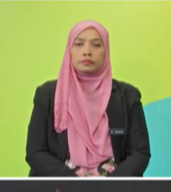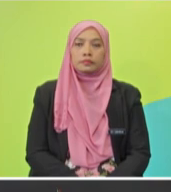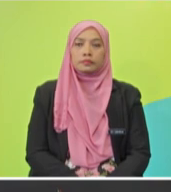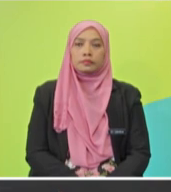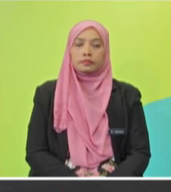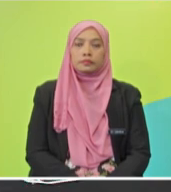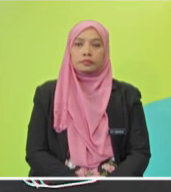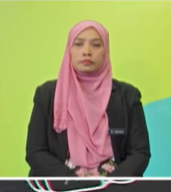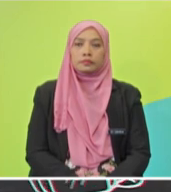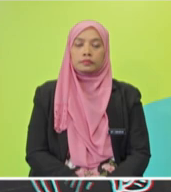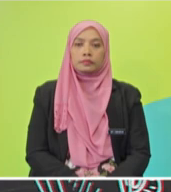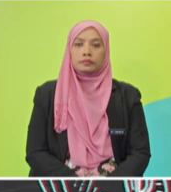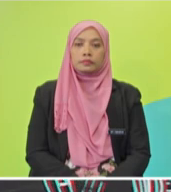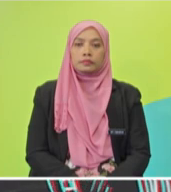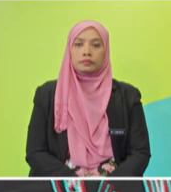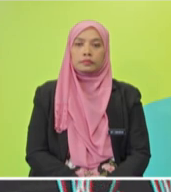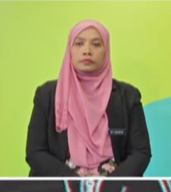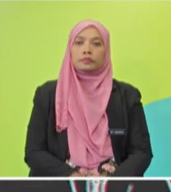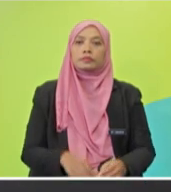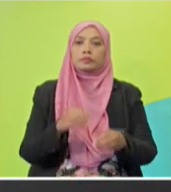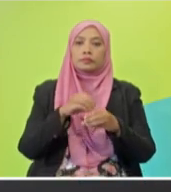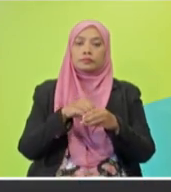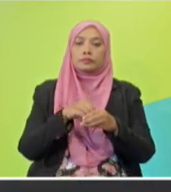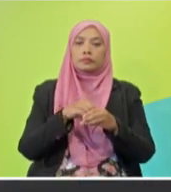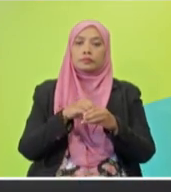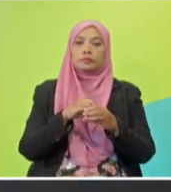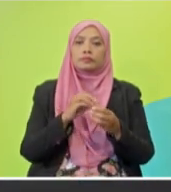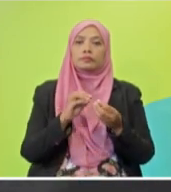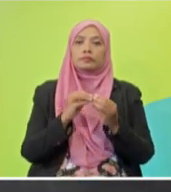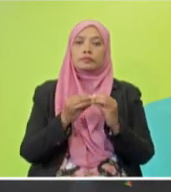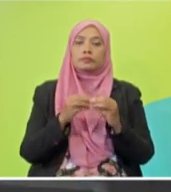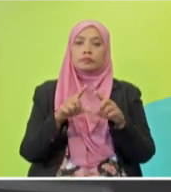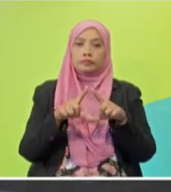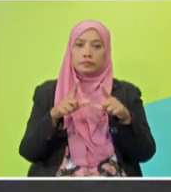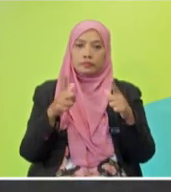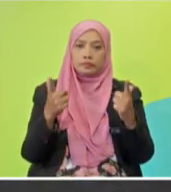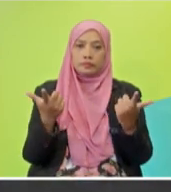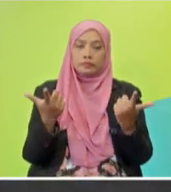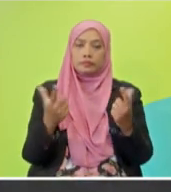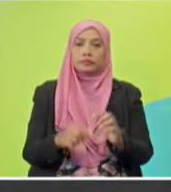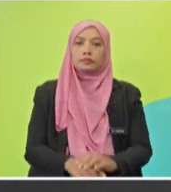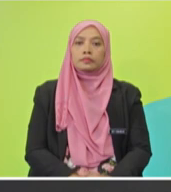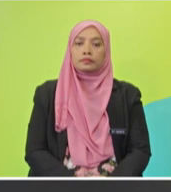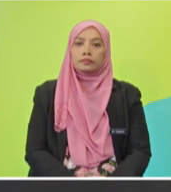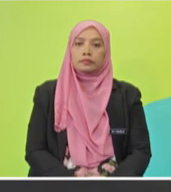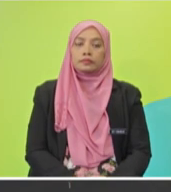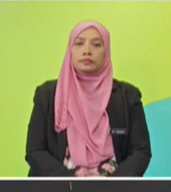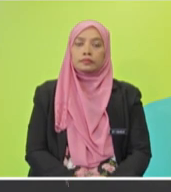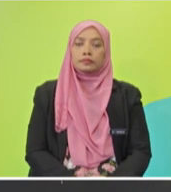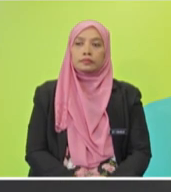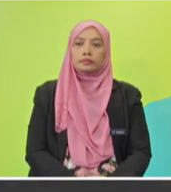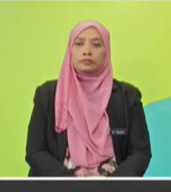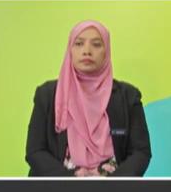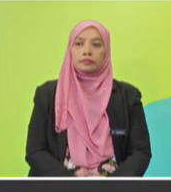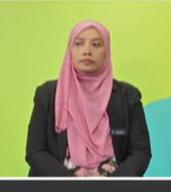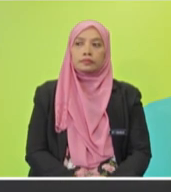unit yang berbeza, betul? Ya. Yeah. Cuan nampak tak? Dia meter, sentimeter, ada dua kan? Ya. Yeah. Okey, jadi